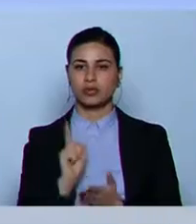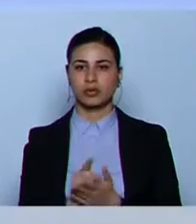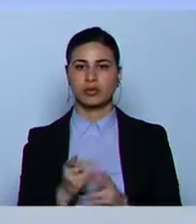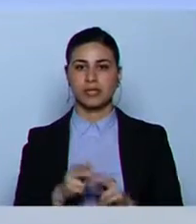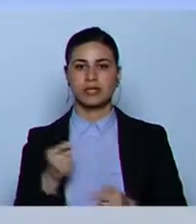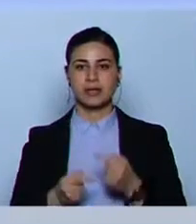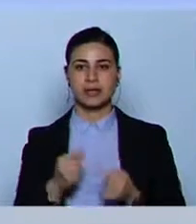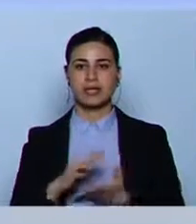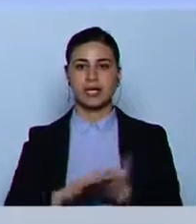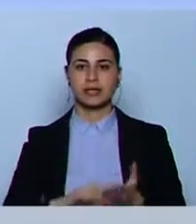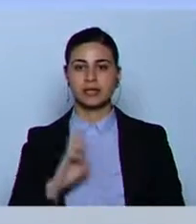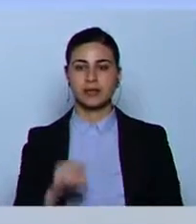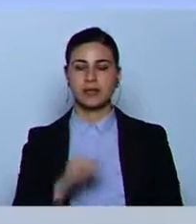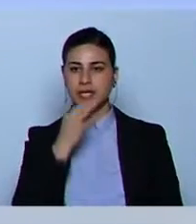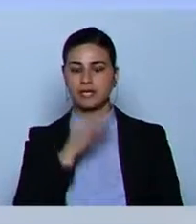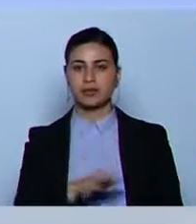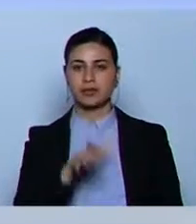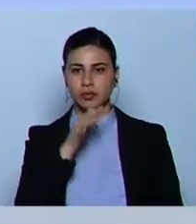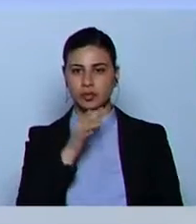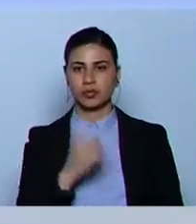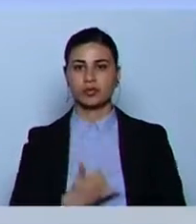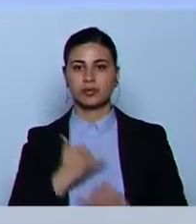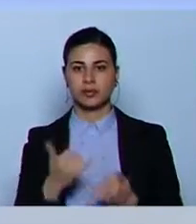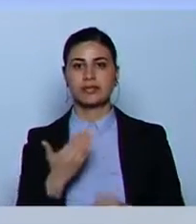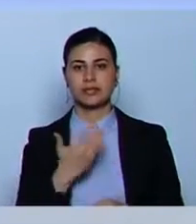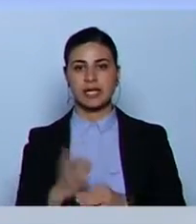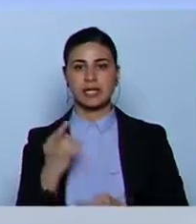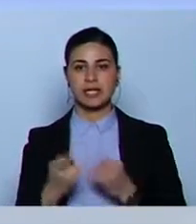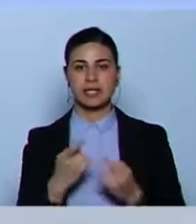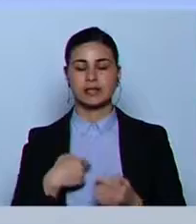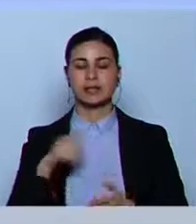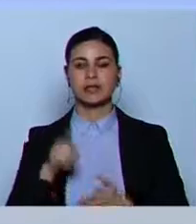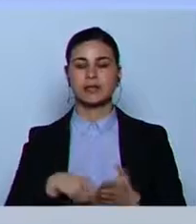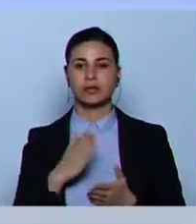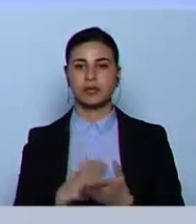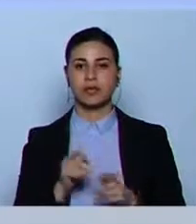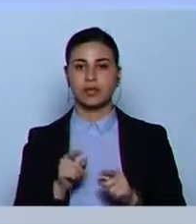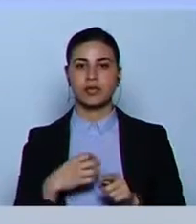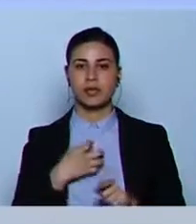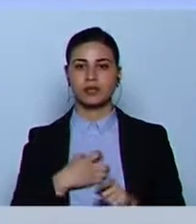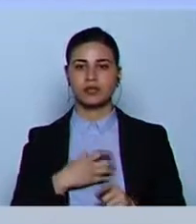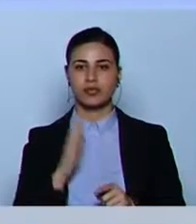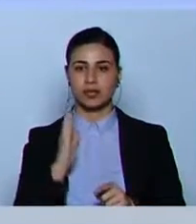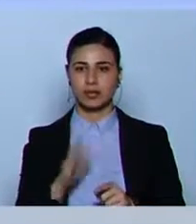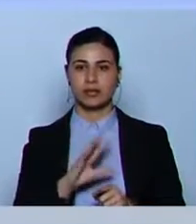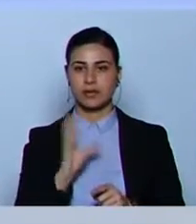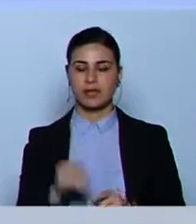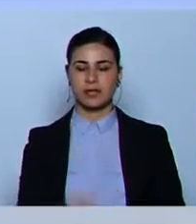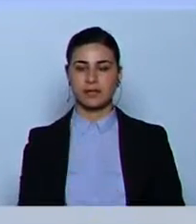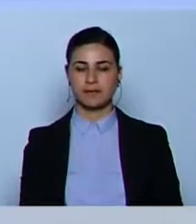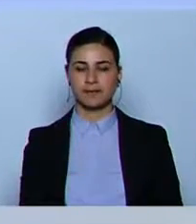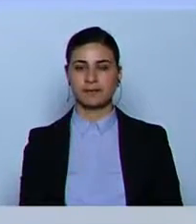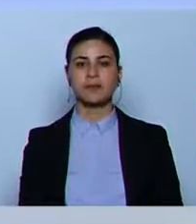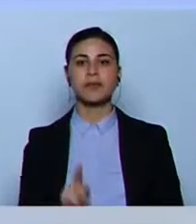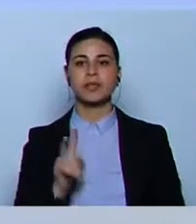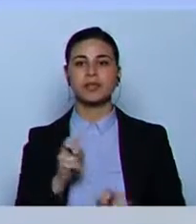ეს დებატები გაგრძელდება და ნებისმიერ ასპექტს მიეძღვნება ცალკე გადაცემა, რადგან მე დარწმუნებულია, რომ მნიშვნელობას აბსოლუტურად ყველა აცნობიერებს, თუ